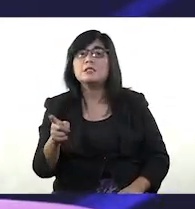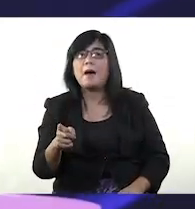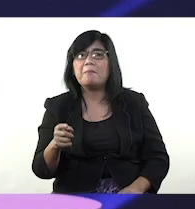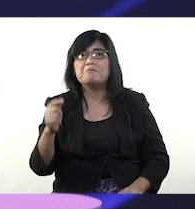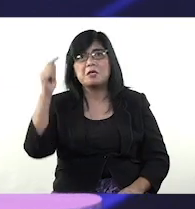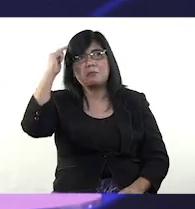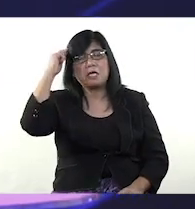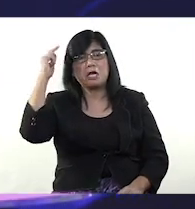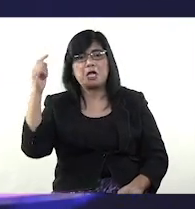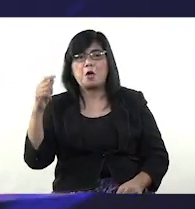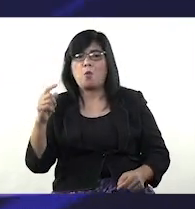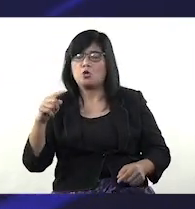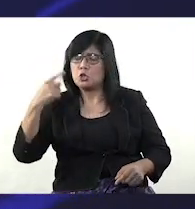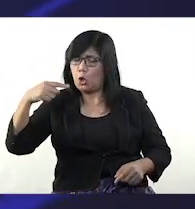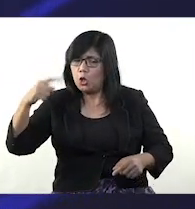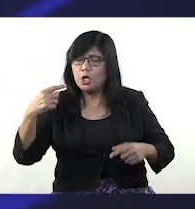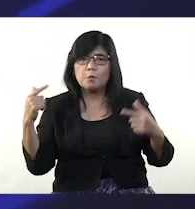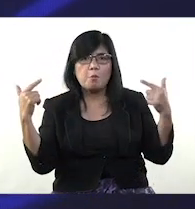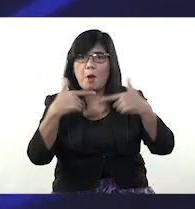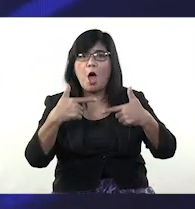makin sering dia melawan Pemerintah